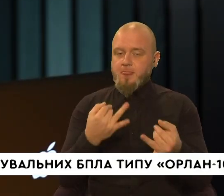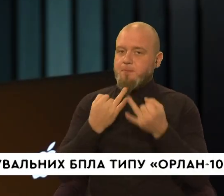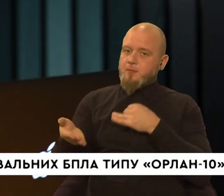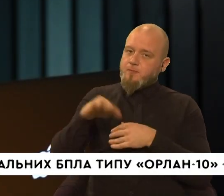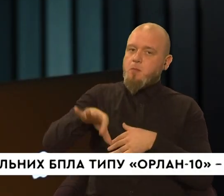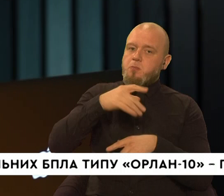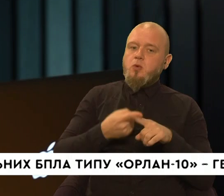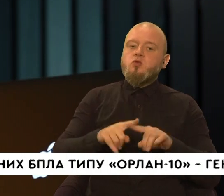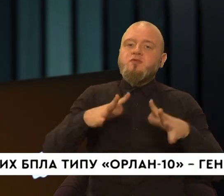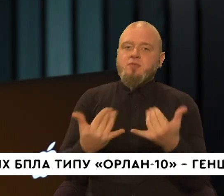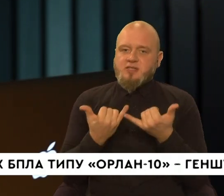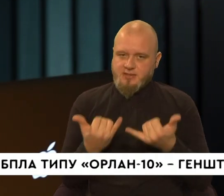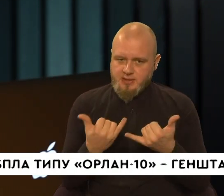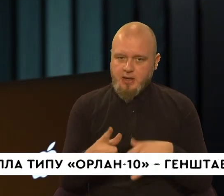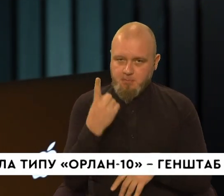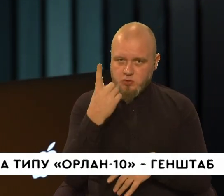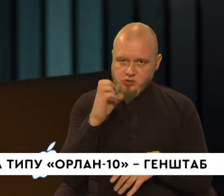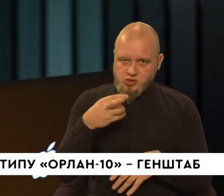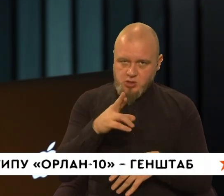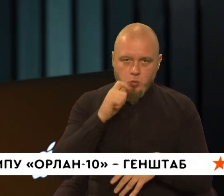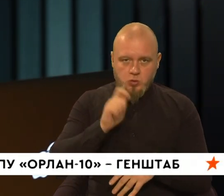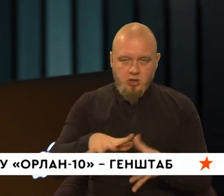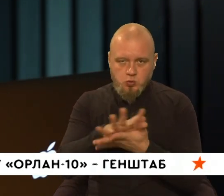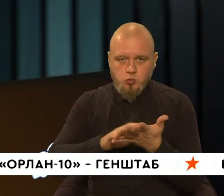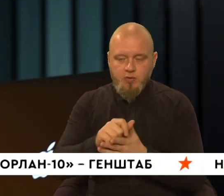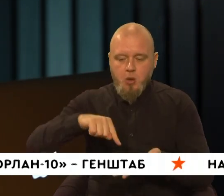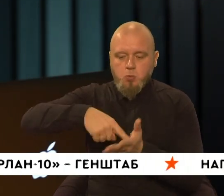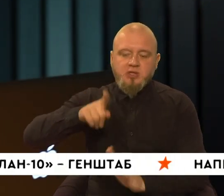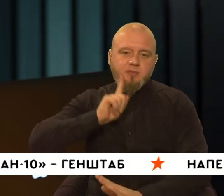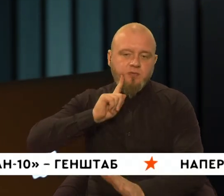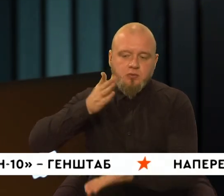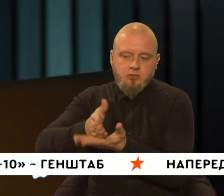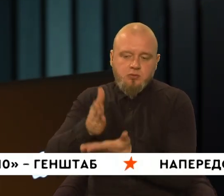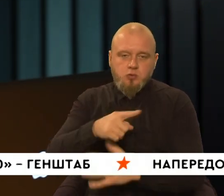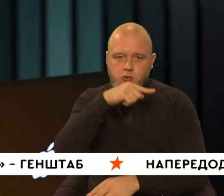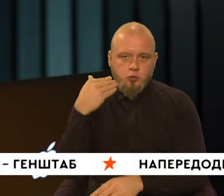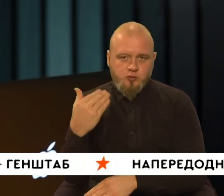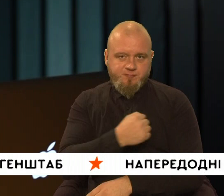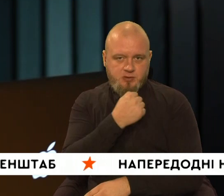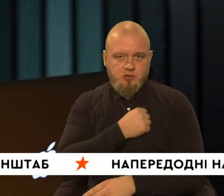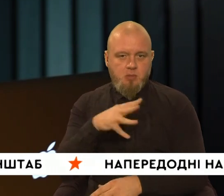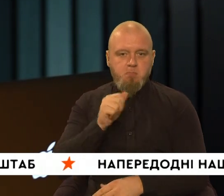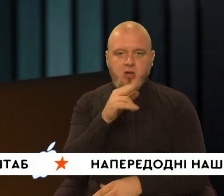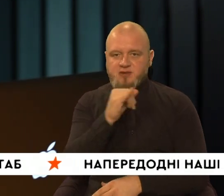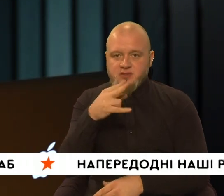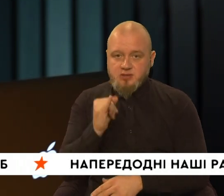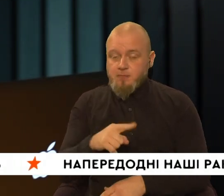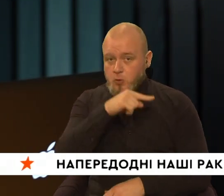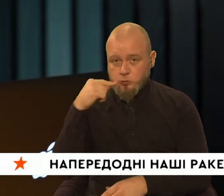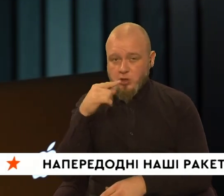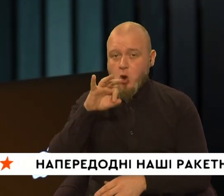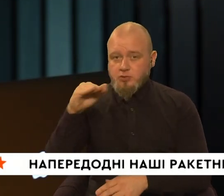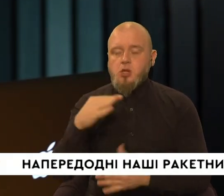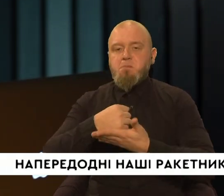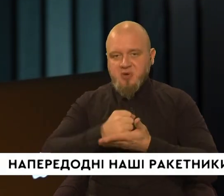Поговоримо про те, що відбувається зараз. 1 січня Україна зруйнувала пункт тимчасової дислокації російських військ у Макіївці. Росія